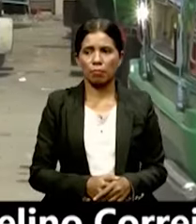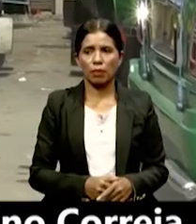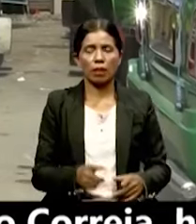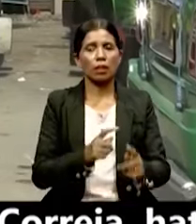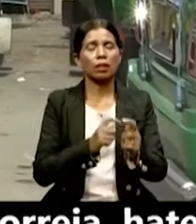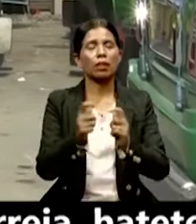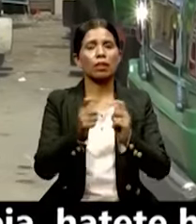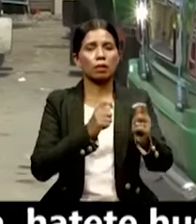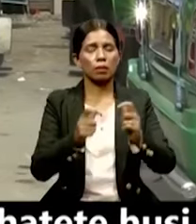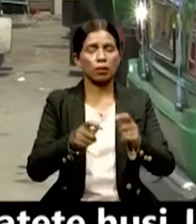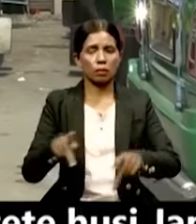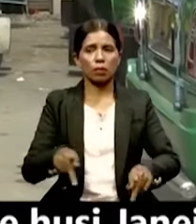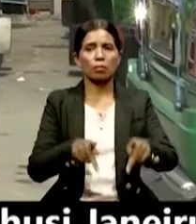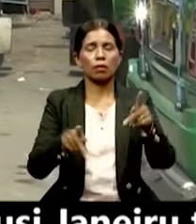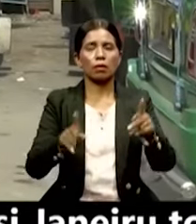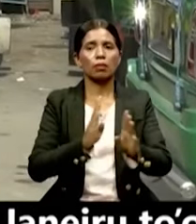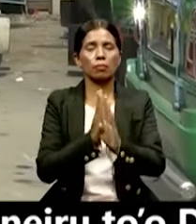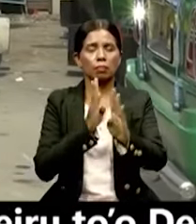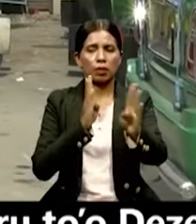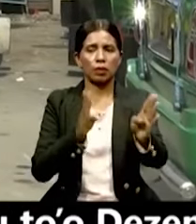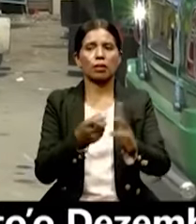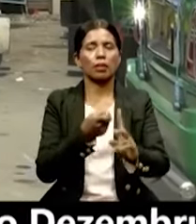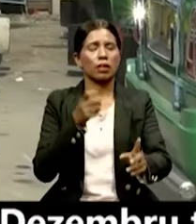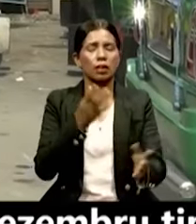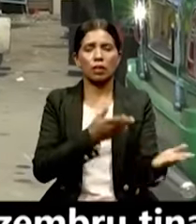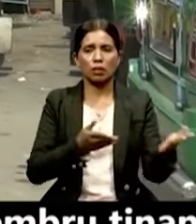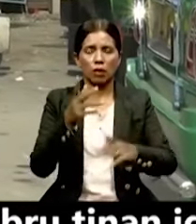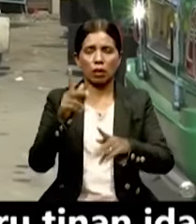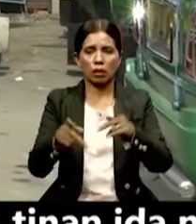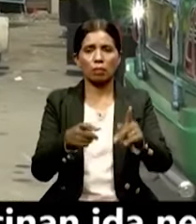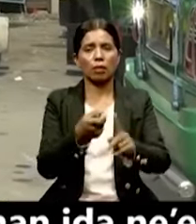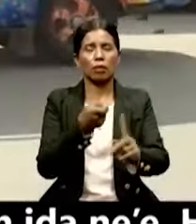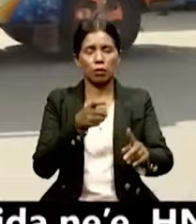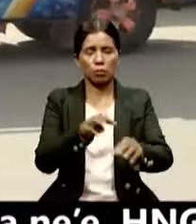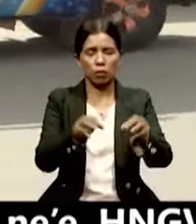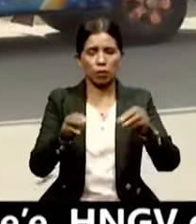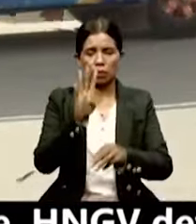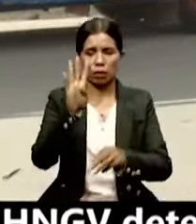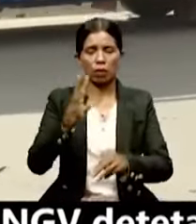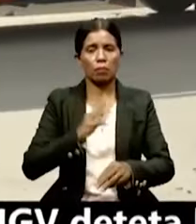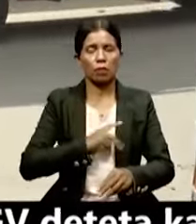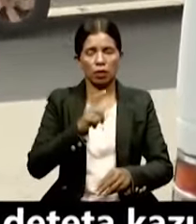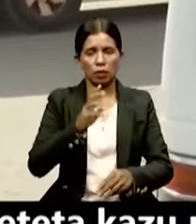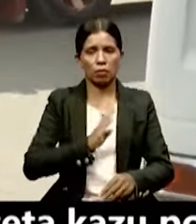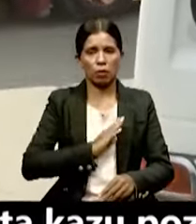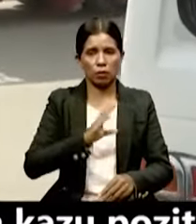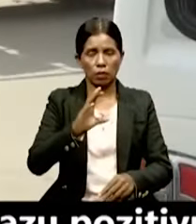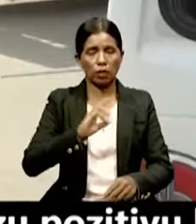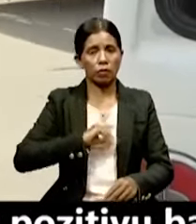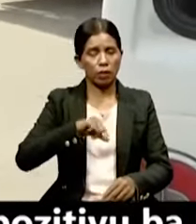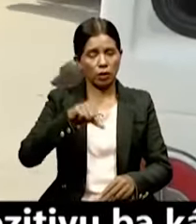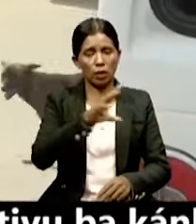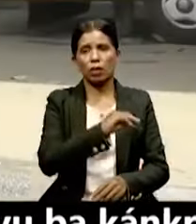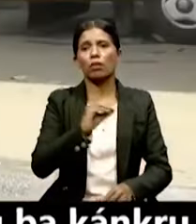Transporte público bis usi Ponta Leste nebe normalmente tula pasajeru usi municipio hat hane samana tutu bau kau vi keke non